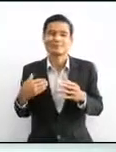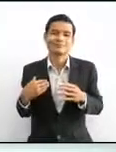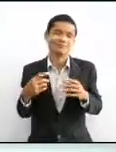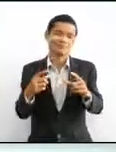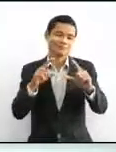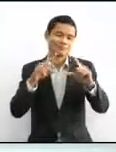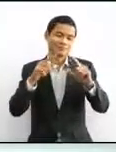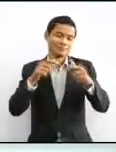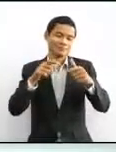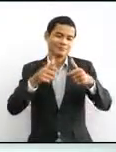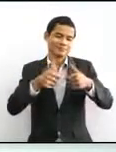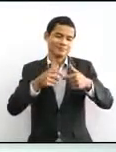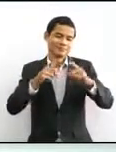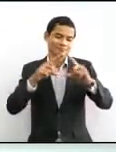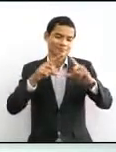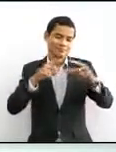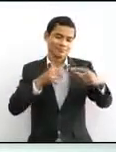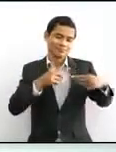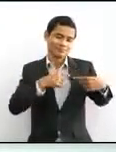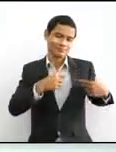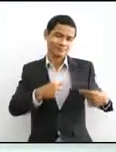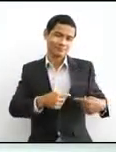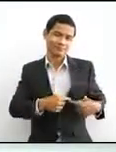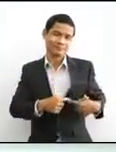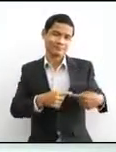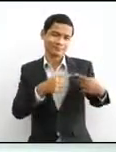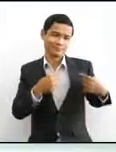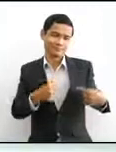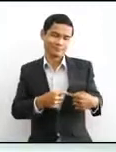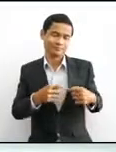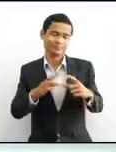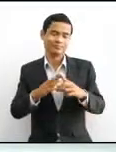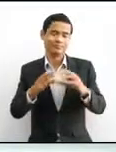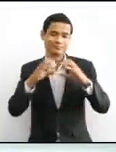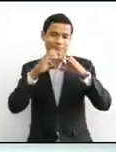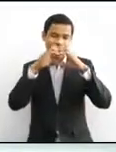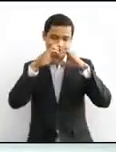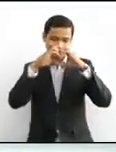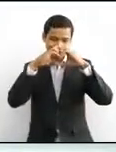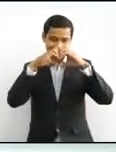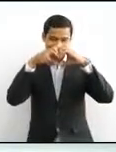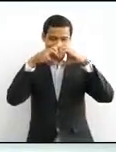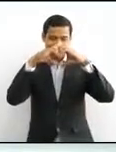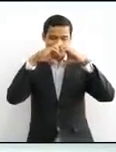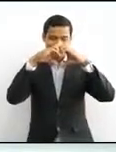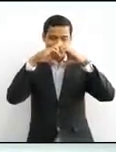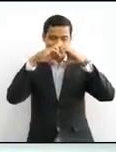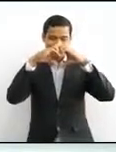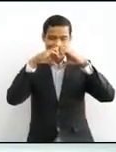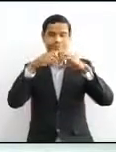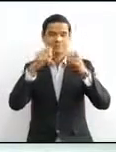văn, chà. Bè đốn, đấy, bình chuyện bị cái đầy sở lãnh đọc con ở khả niên á. Nẹ cừu sở lãnh con cực cực